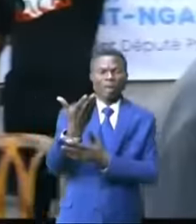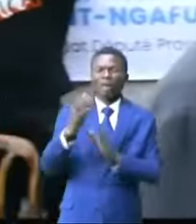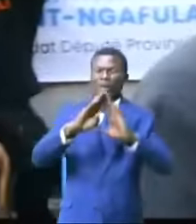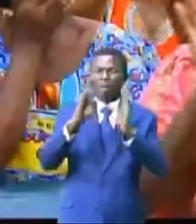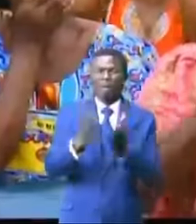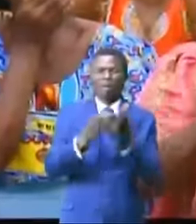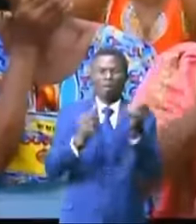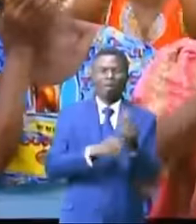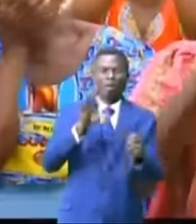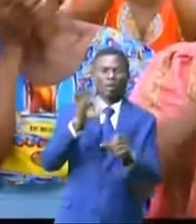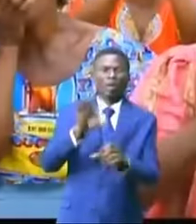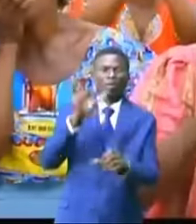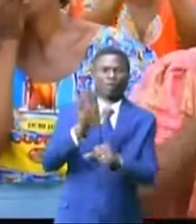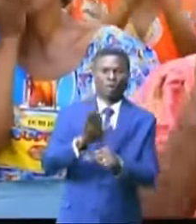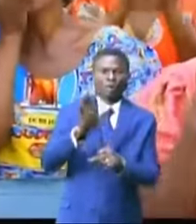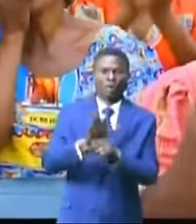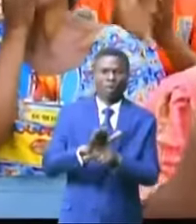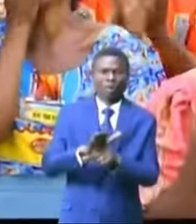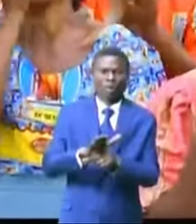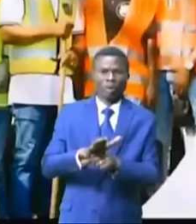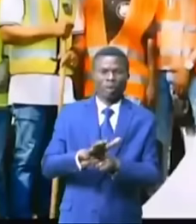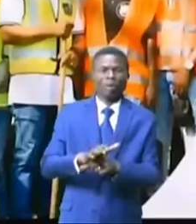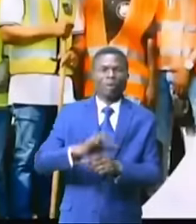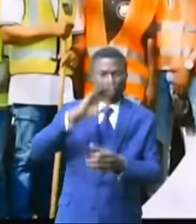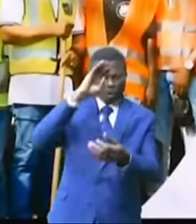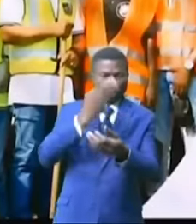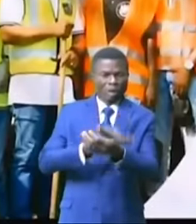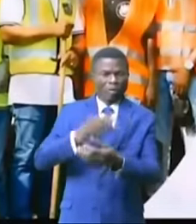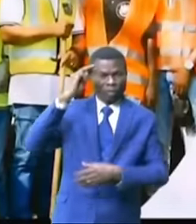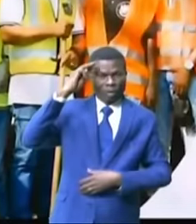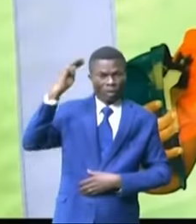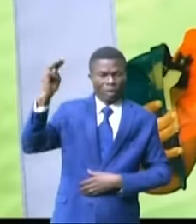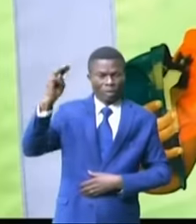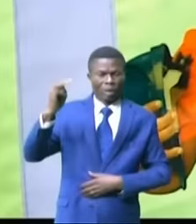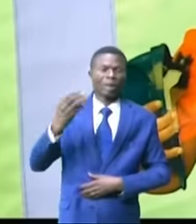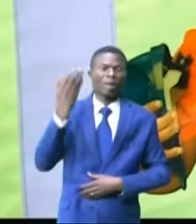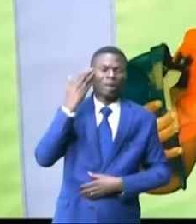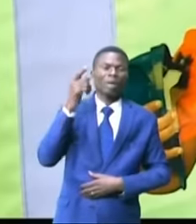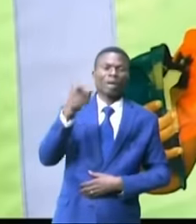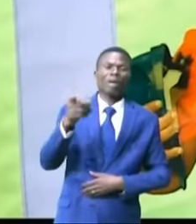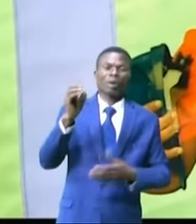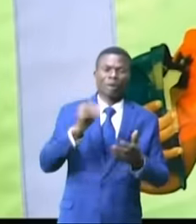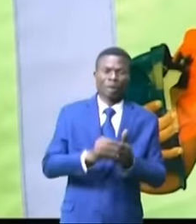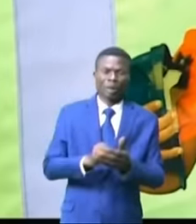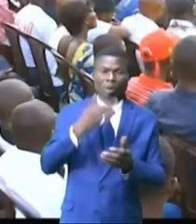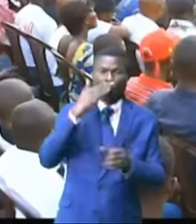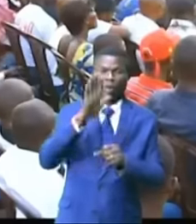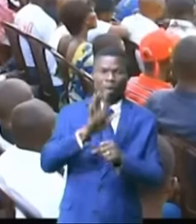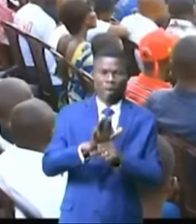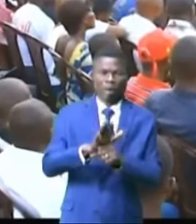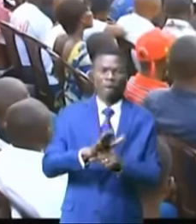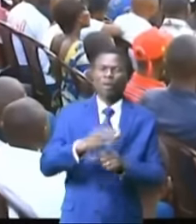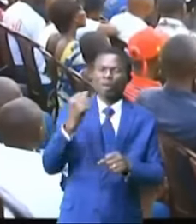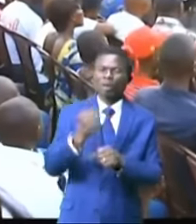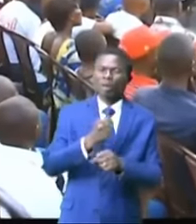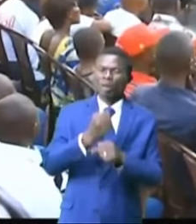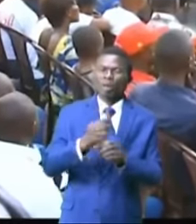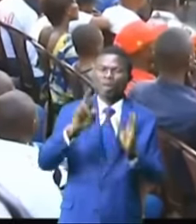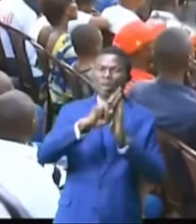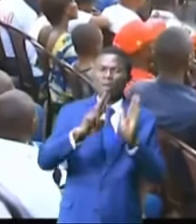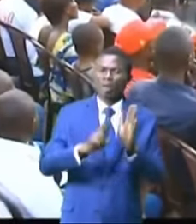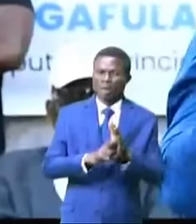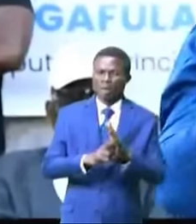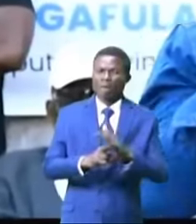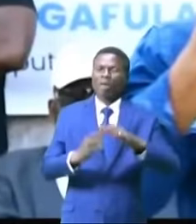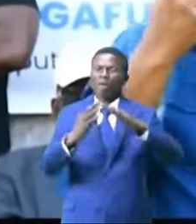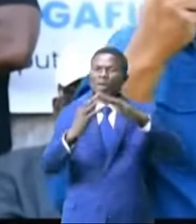à voter massivement pour leur fils de Mongafula. Socrate Moubengaï a promis de jouer réellement le rôle